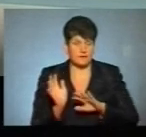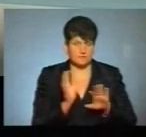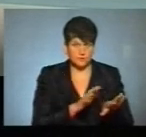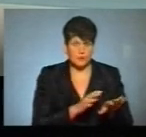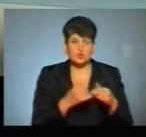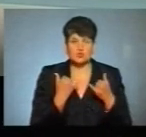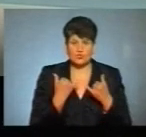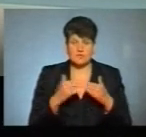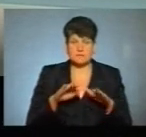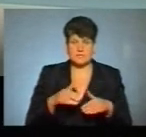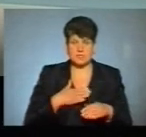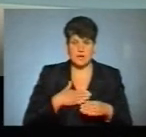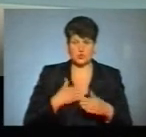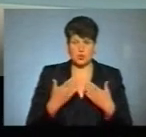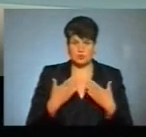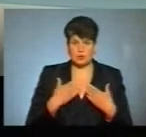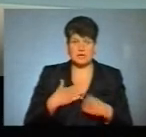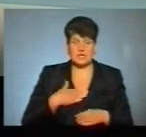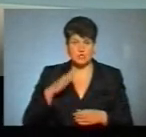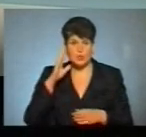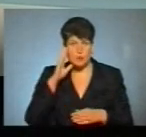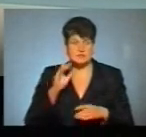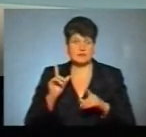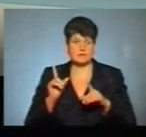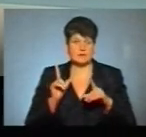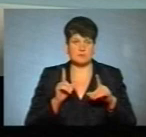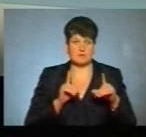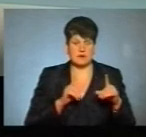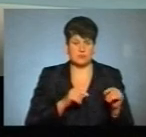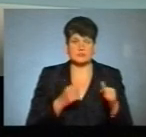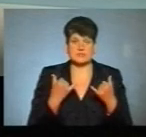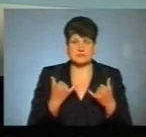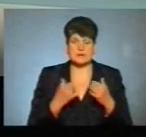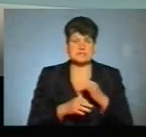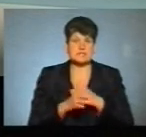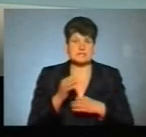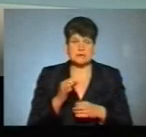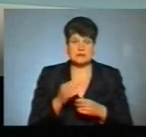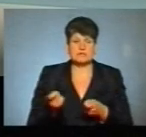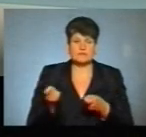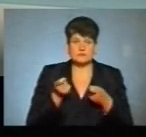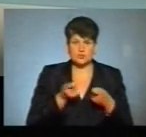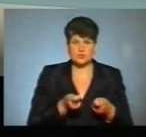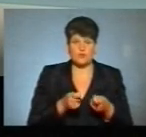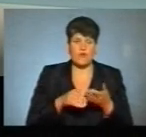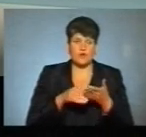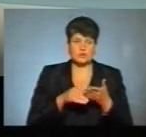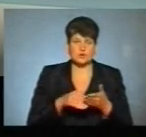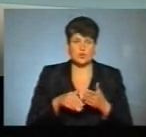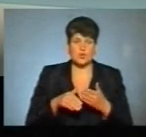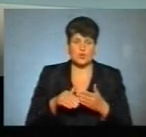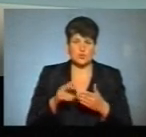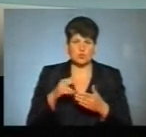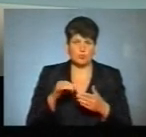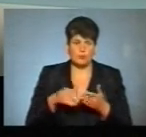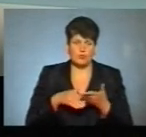от прямо після нашої розмови, наші хлопці відправляються зараз на схід і також везуть і волонтерську допомогу.